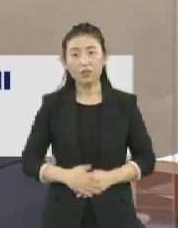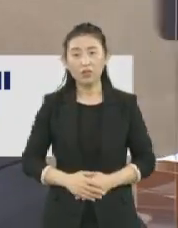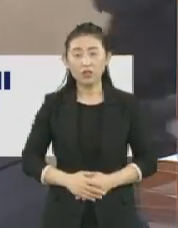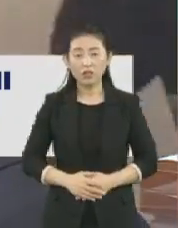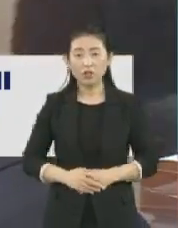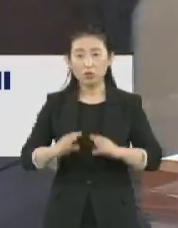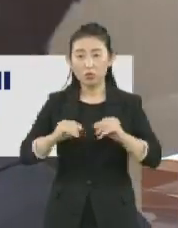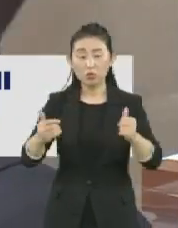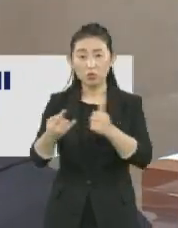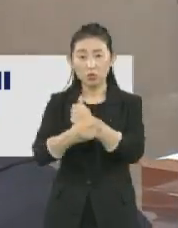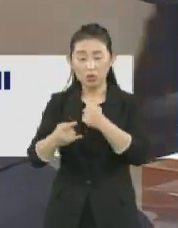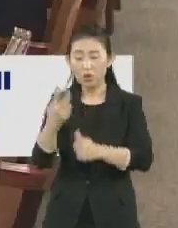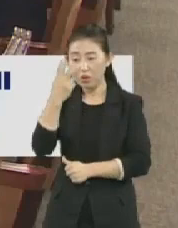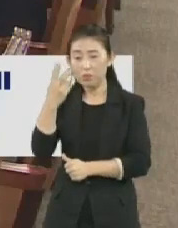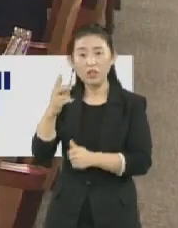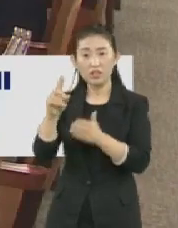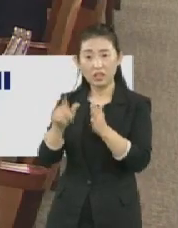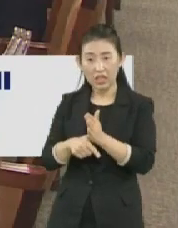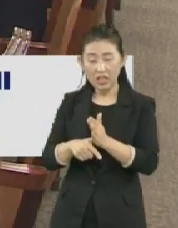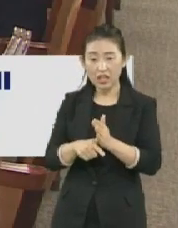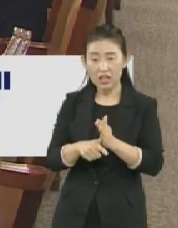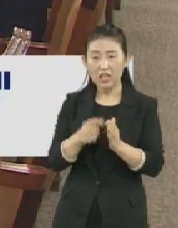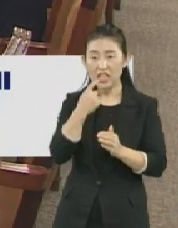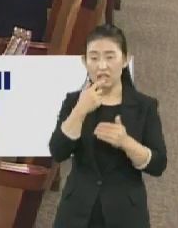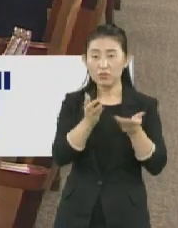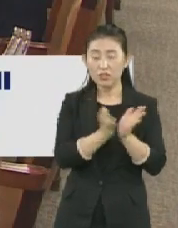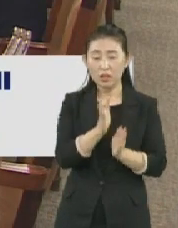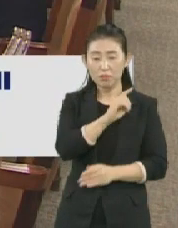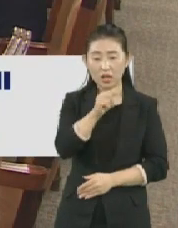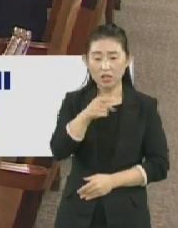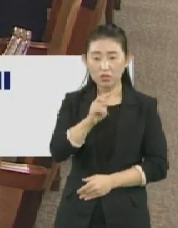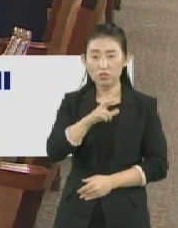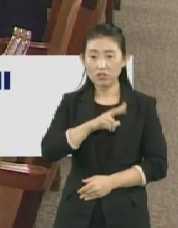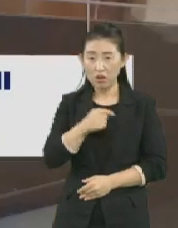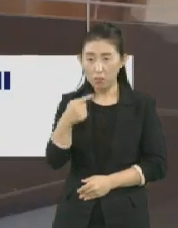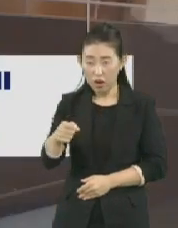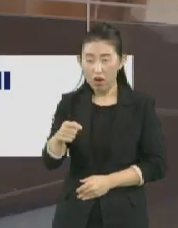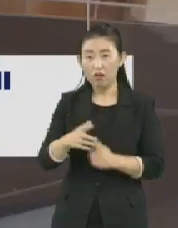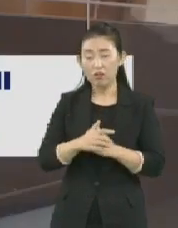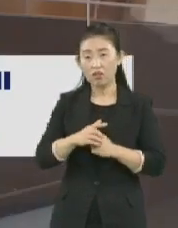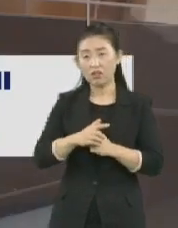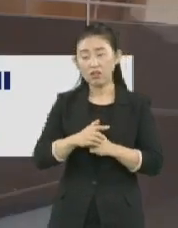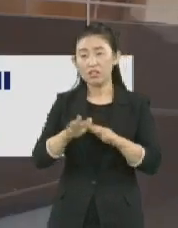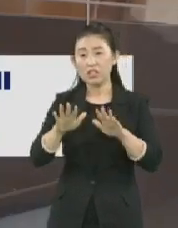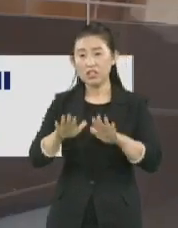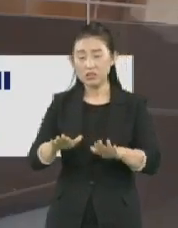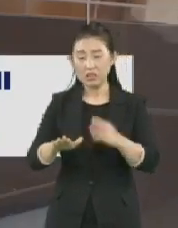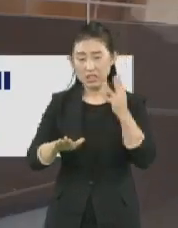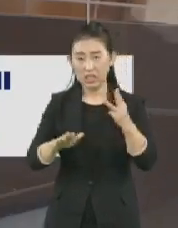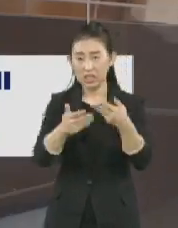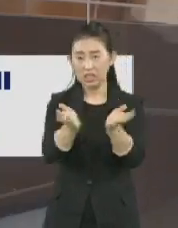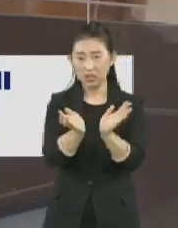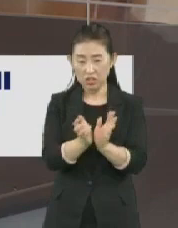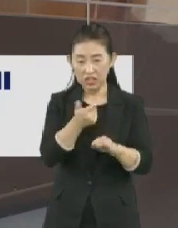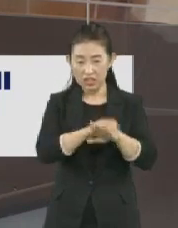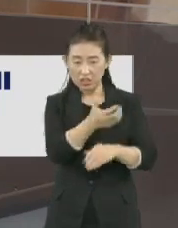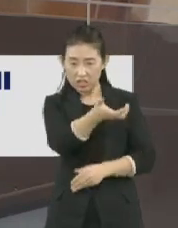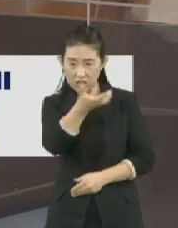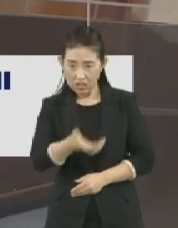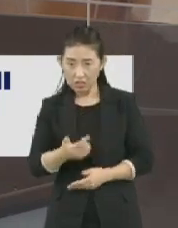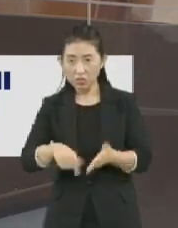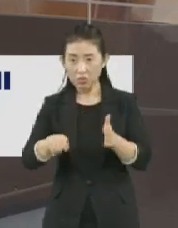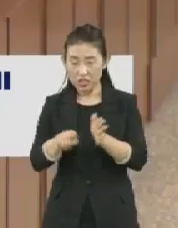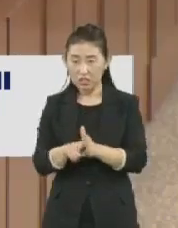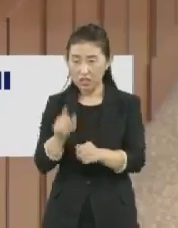국회 국토교통위 국정감사에서 민주당 박영순 의원은 기상청과 특허전략개발원 등 3개 기관의 대전 이전을